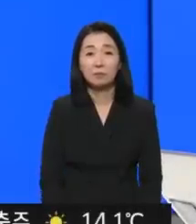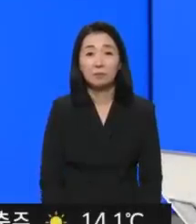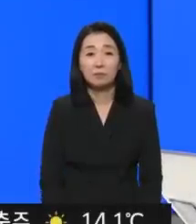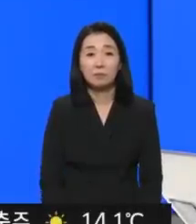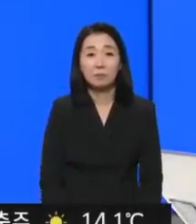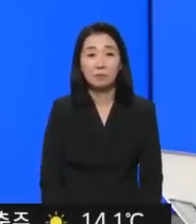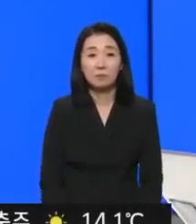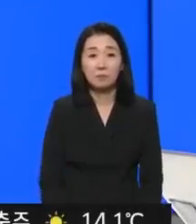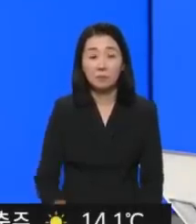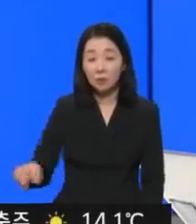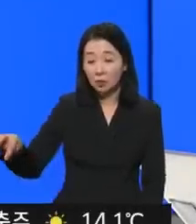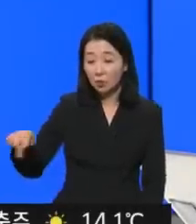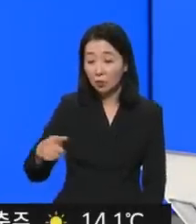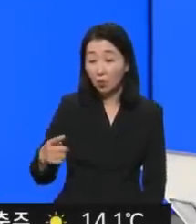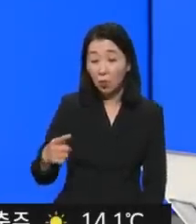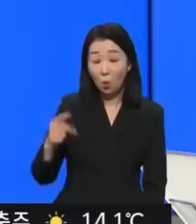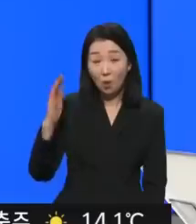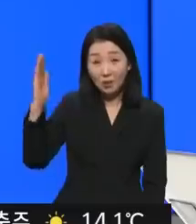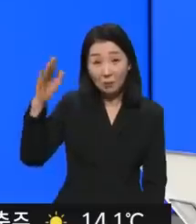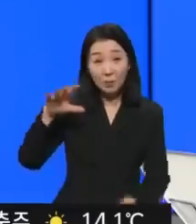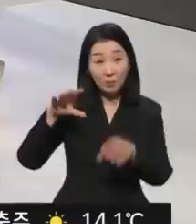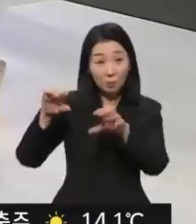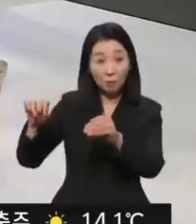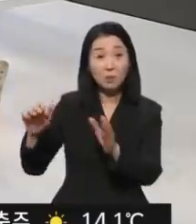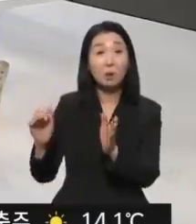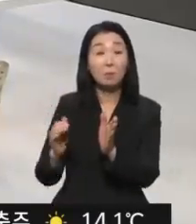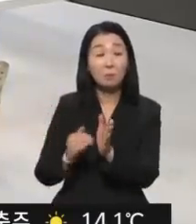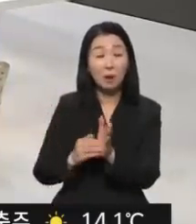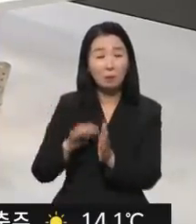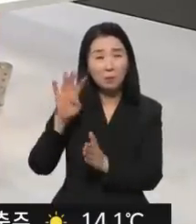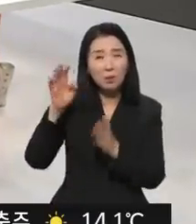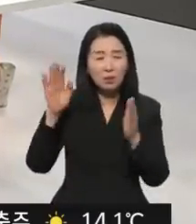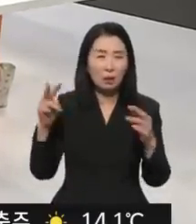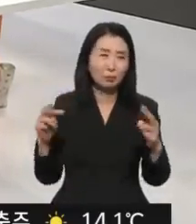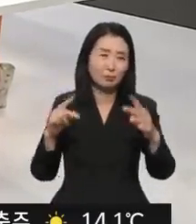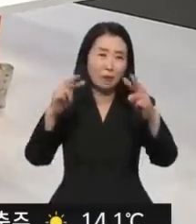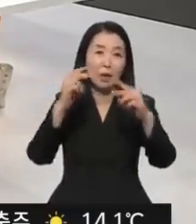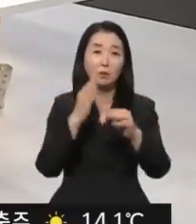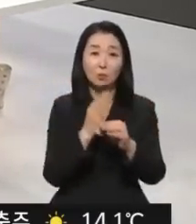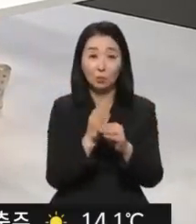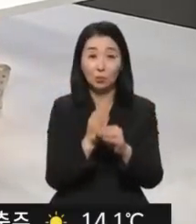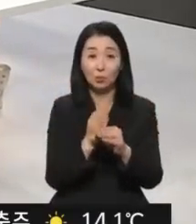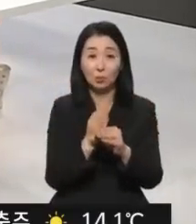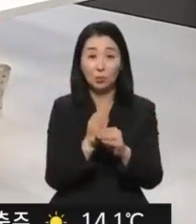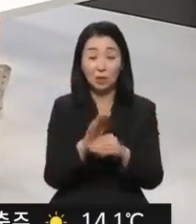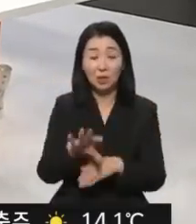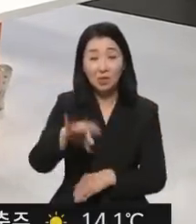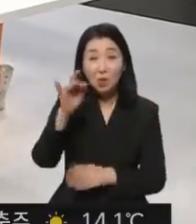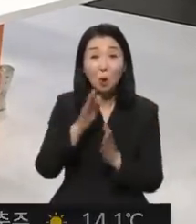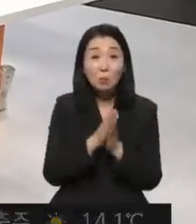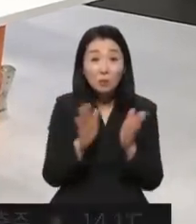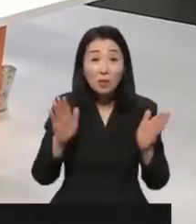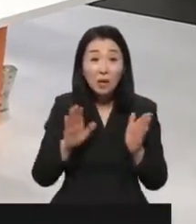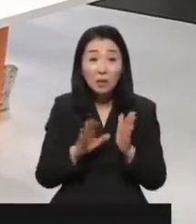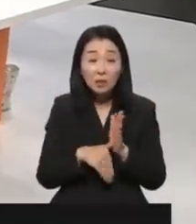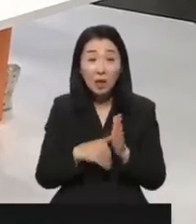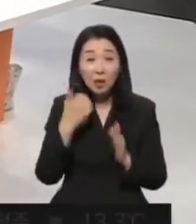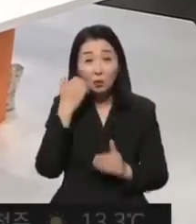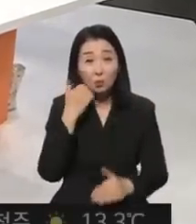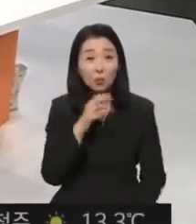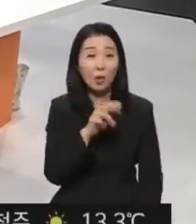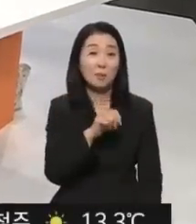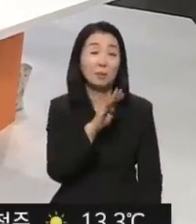자 도어 스태핑 중단을 놓고서 지금 벌써 며칠째 공방이 이어지고 있는데 사실 이제 그 최초 시점으로 가보면은